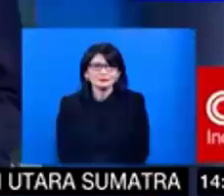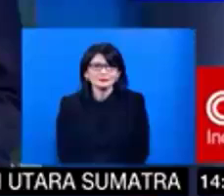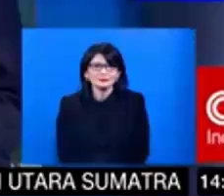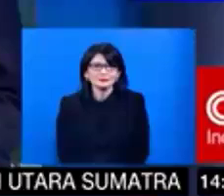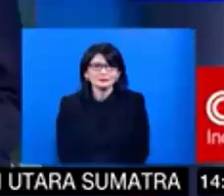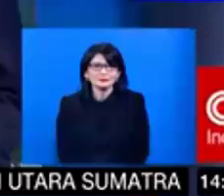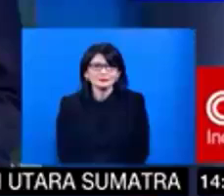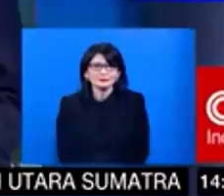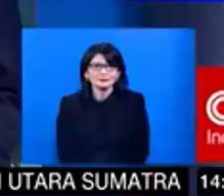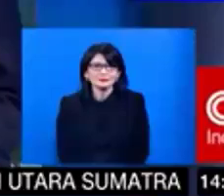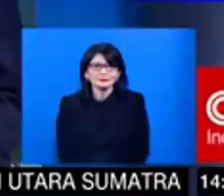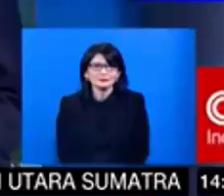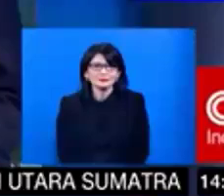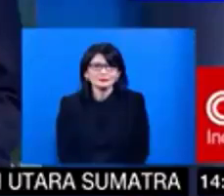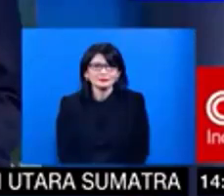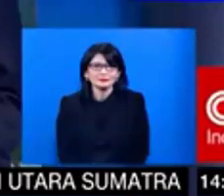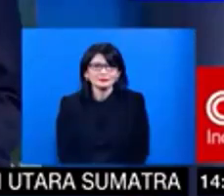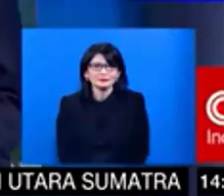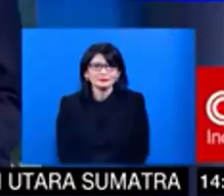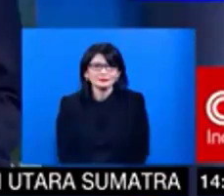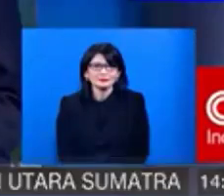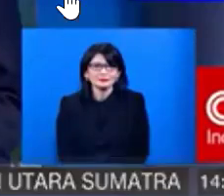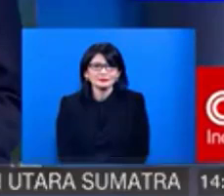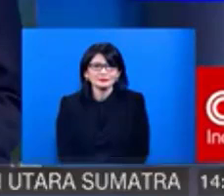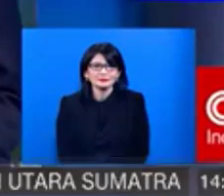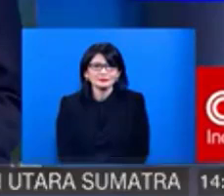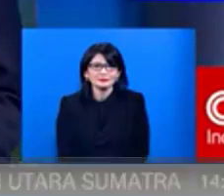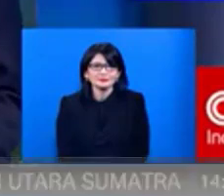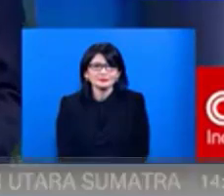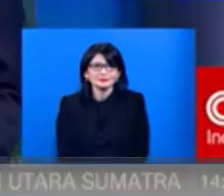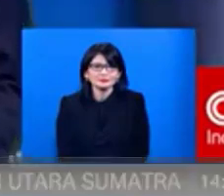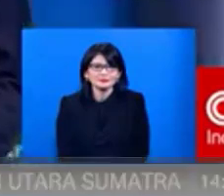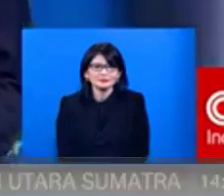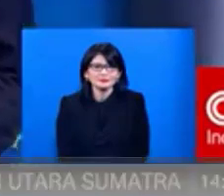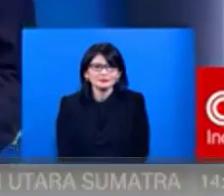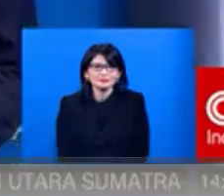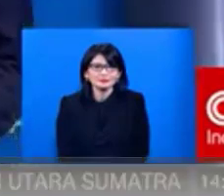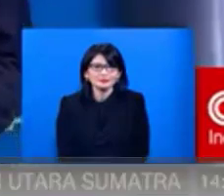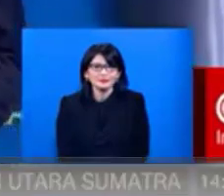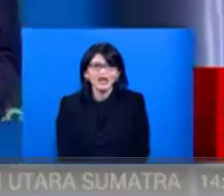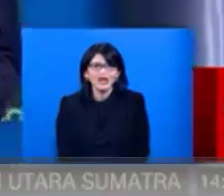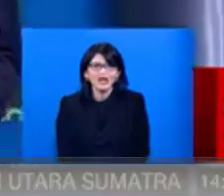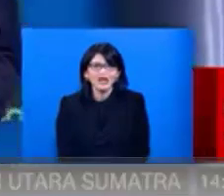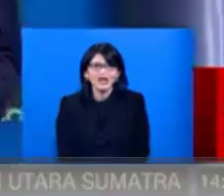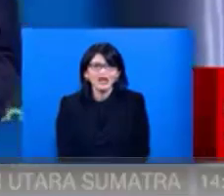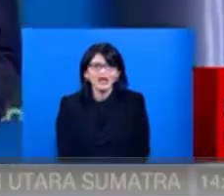contoh penerapan dari pemeliharaan dan perawatan, di mana contohnya adalah ada di Jembatan Suramadu